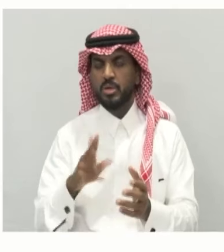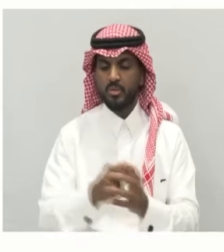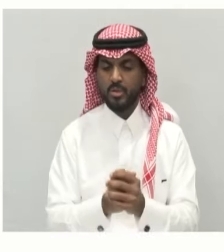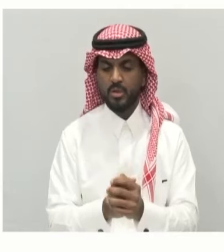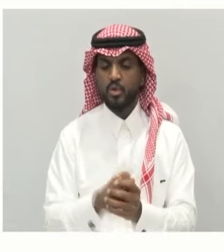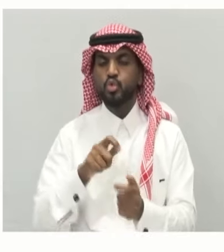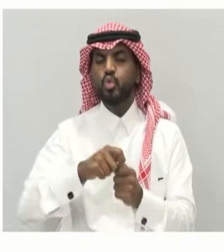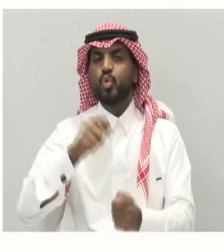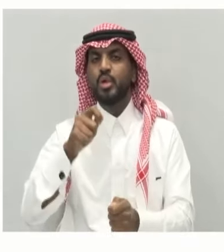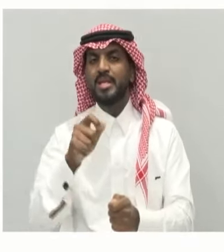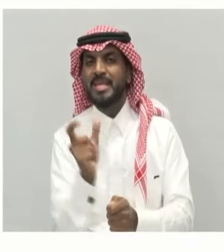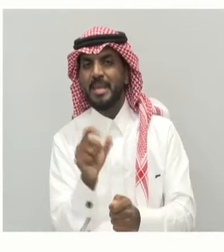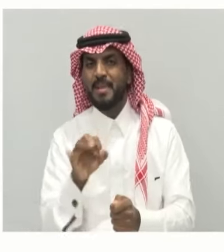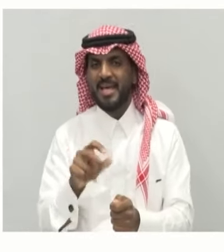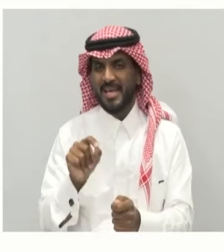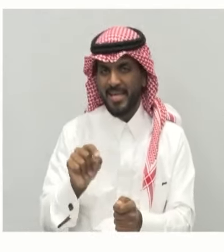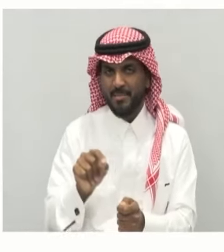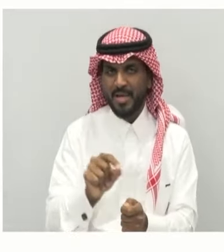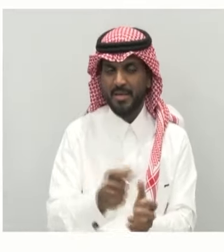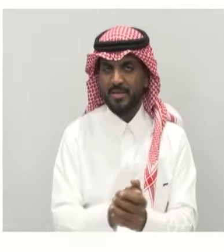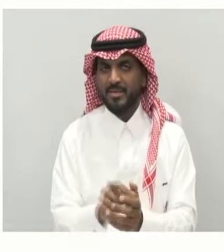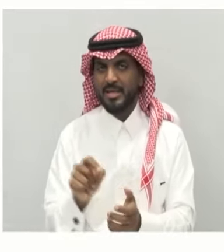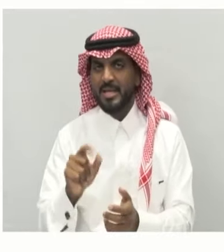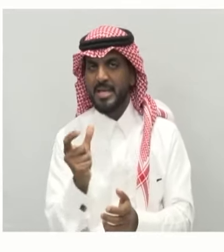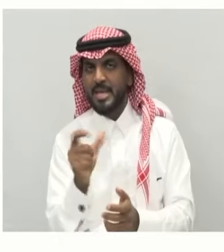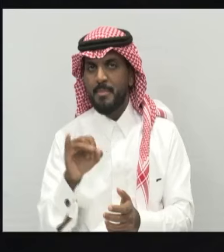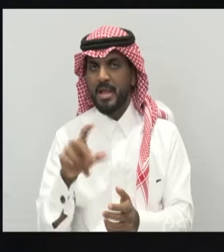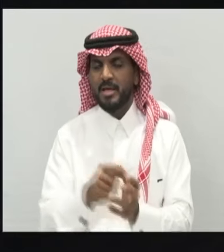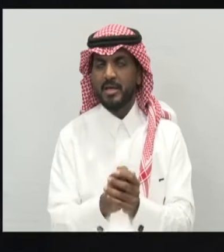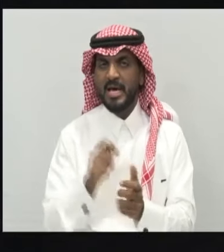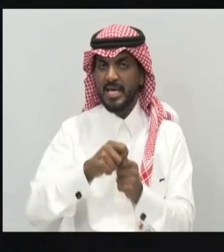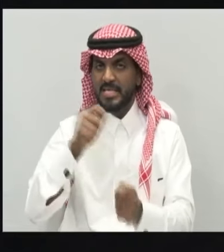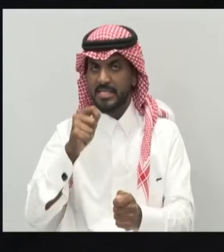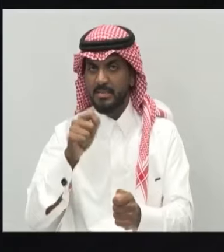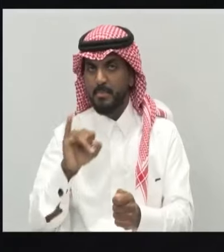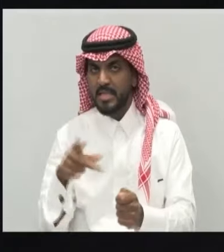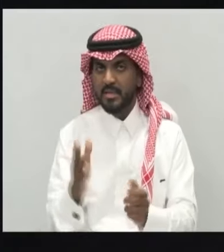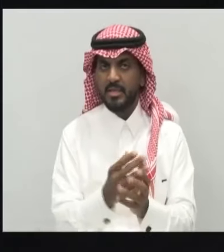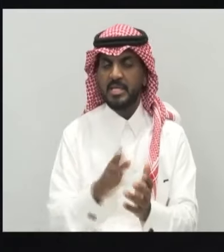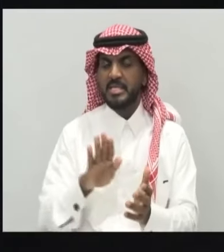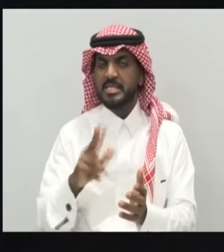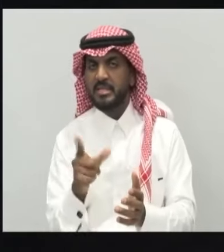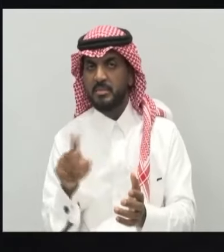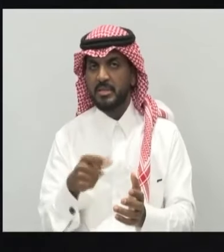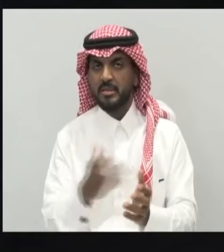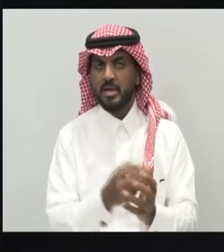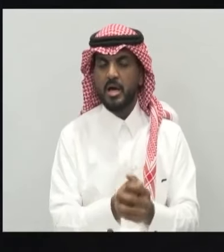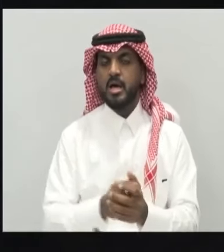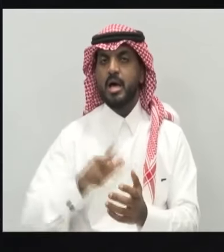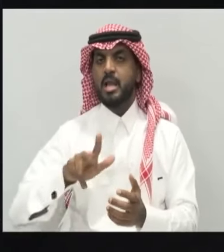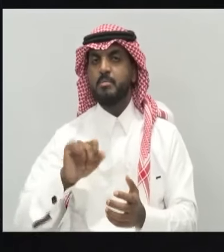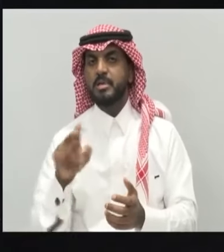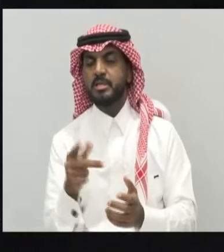طول نمله بارك الله فيكم طول نمله هل اقيسها بالمليمتر سنتيمتر